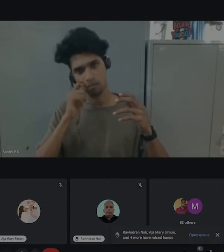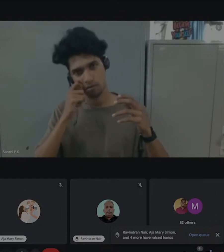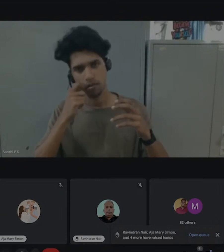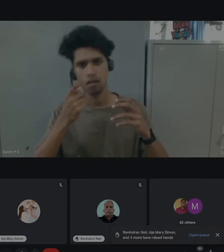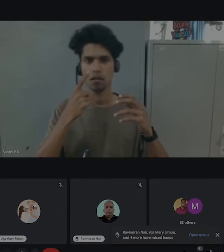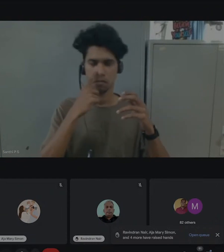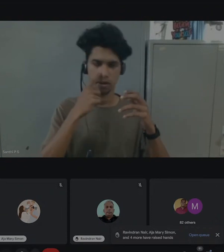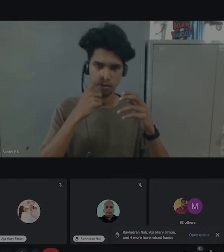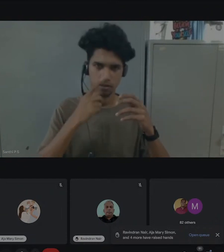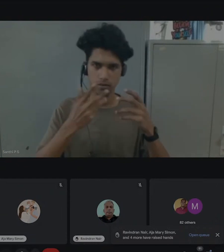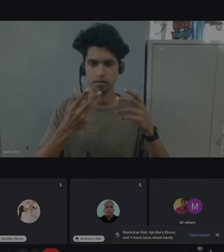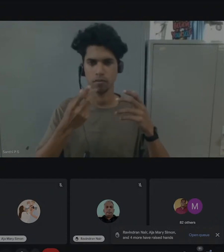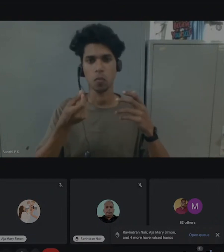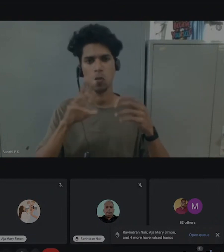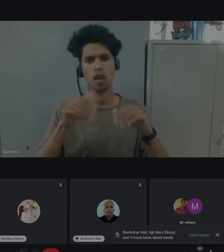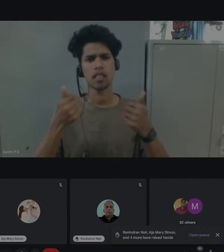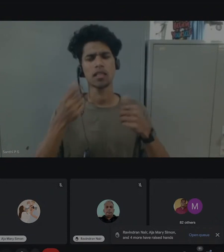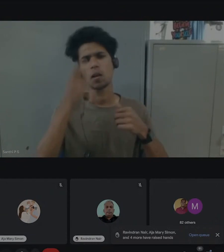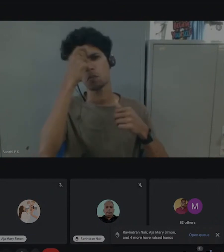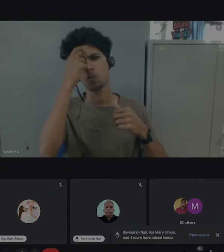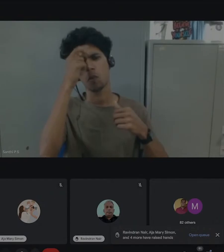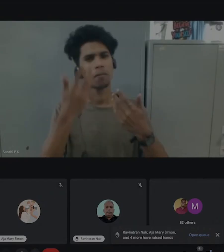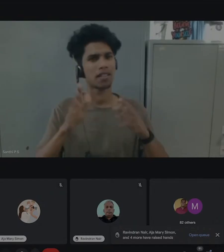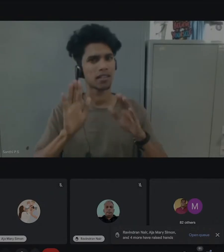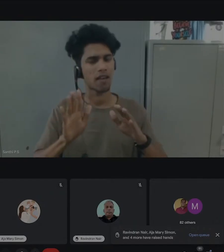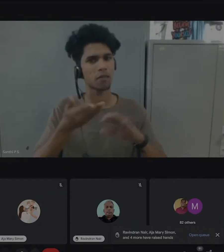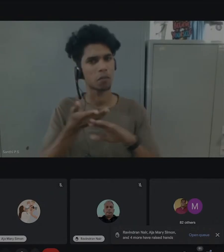പെൺകുട്ടിയാണോ? വേറെ എന്തെങ്കിലും ബുദ്ധിമുട്ട് മുൻപ് ഉണ്ടായിരുന്നു കുഞ്ഞിന്?